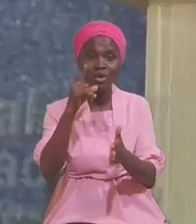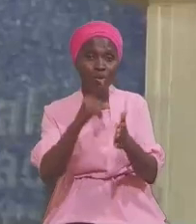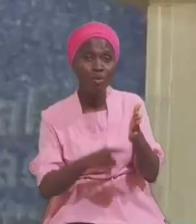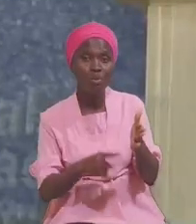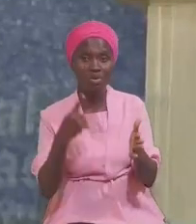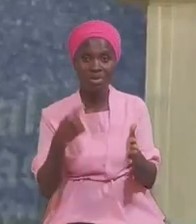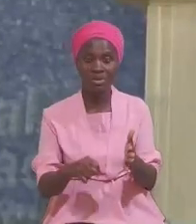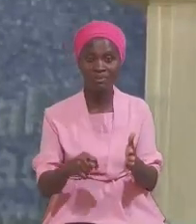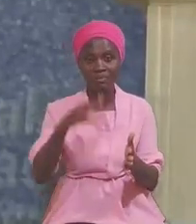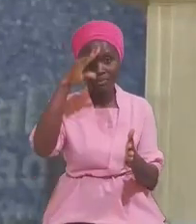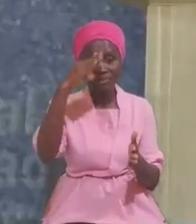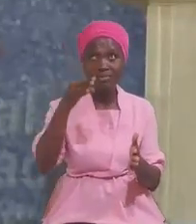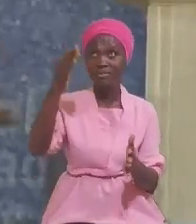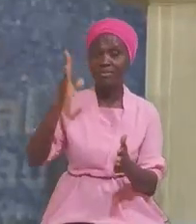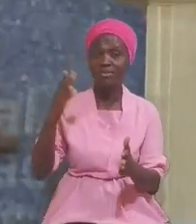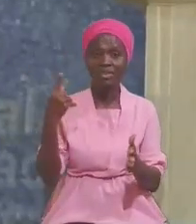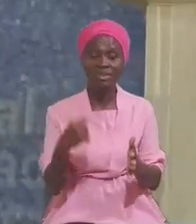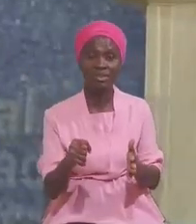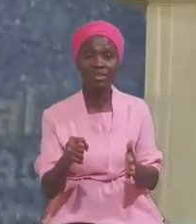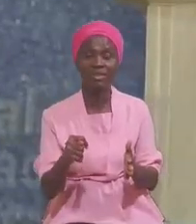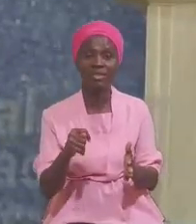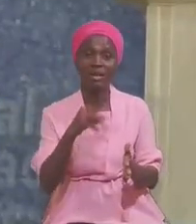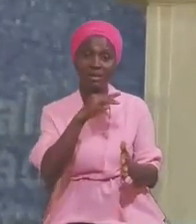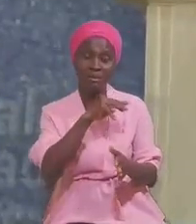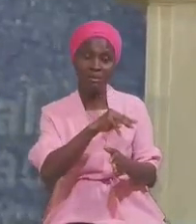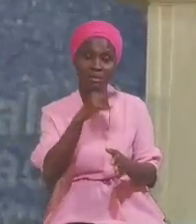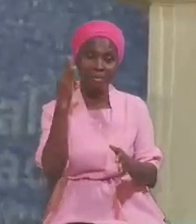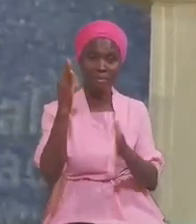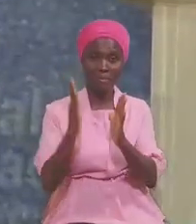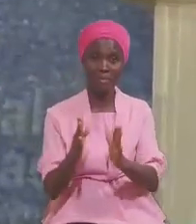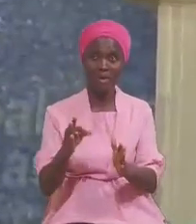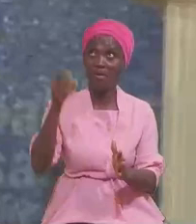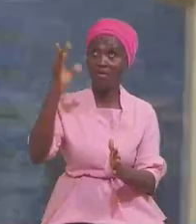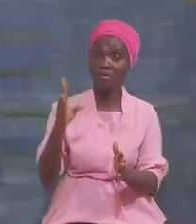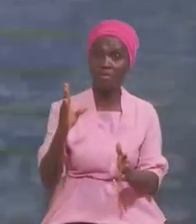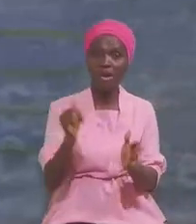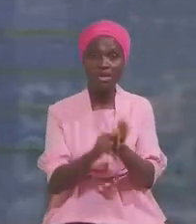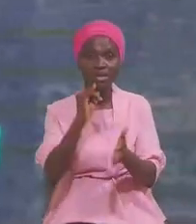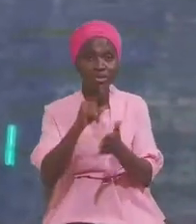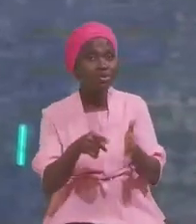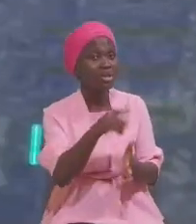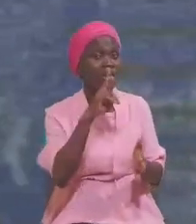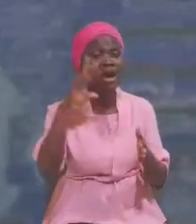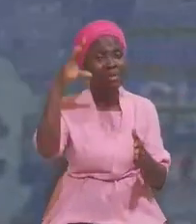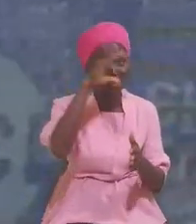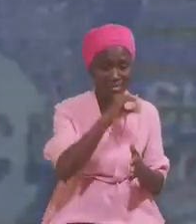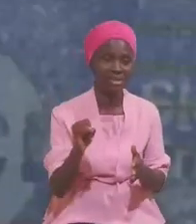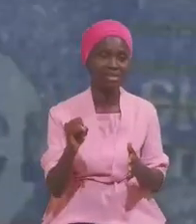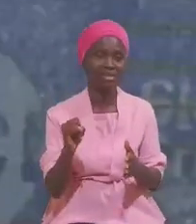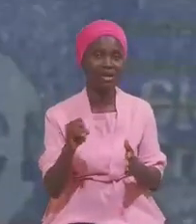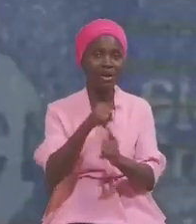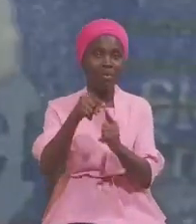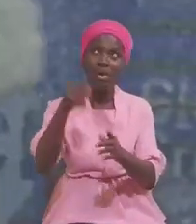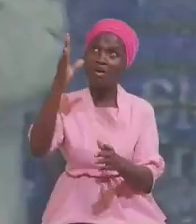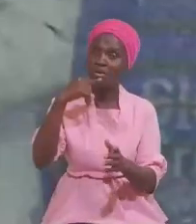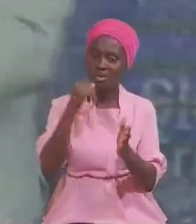hommes de Dieu, les ministres manquent, ratent. Et parce que Dieu dit, voici ce qu'il faut dire, voici ce